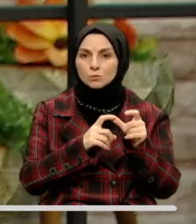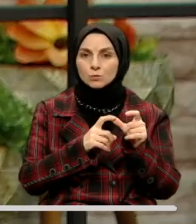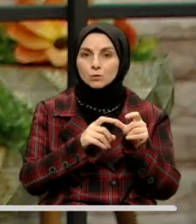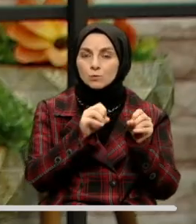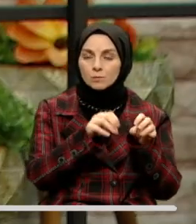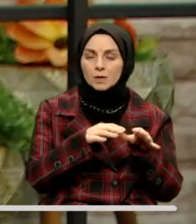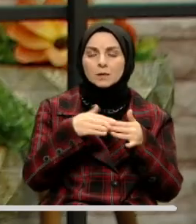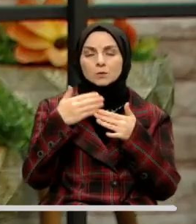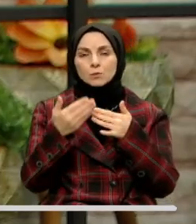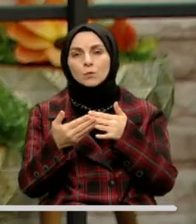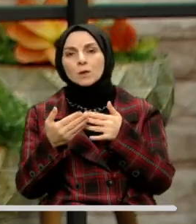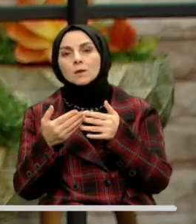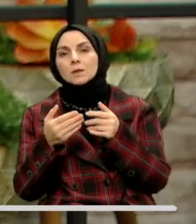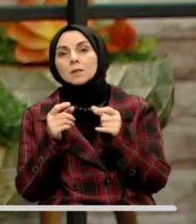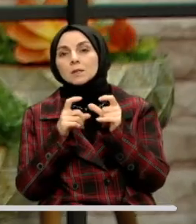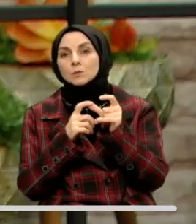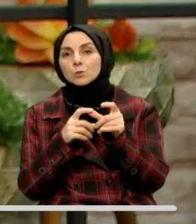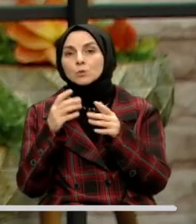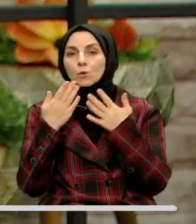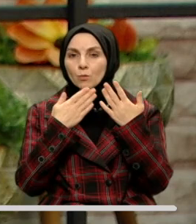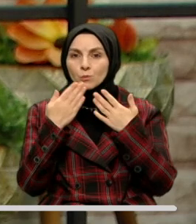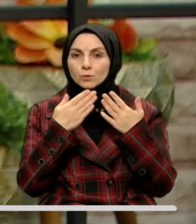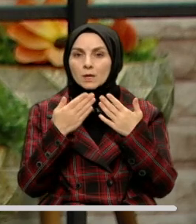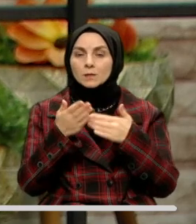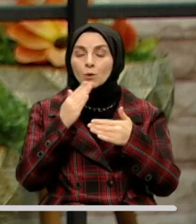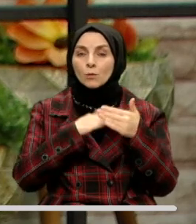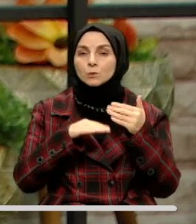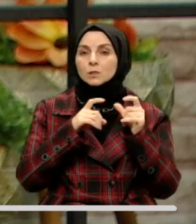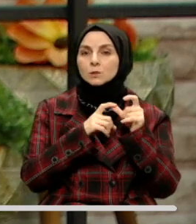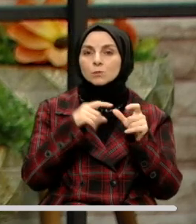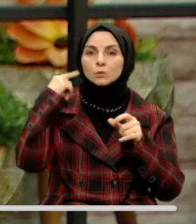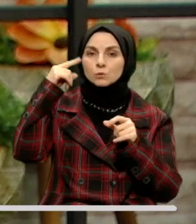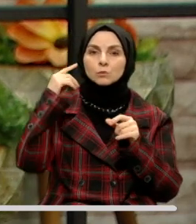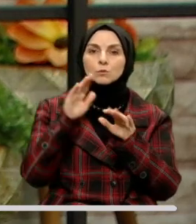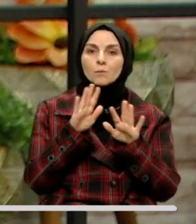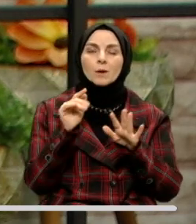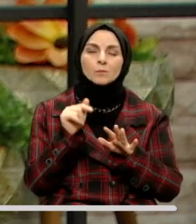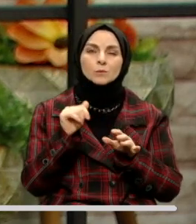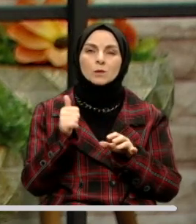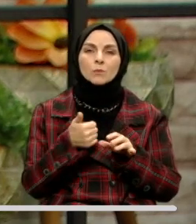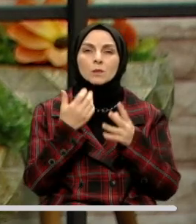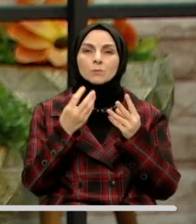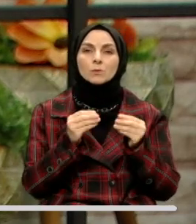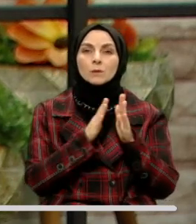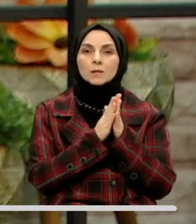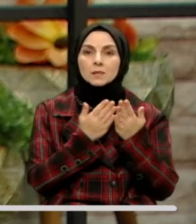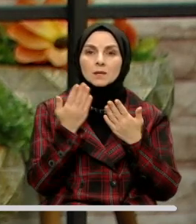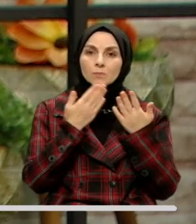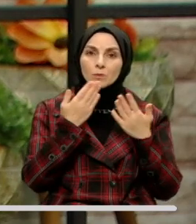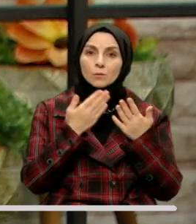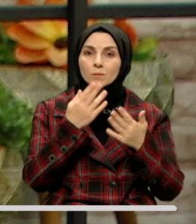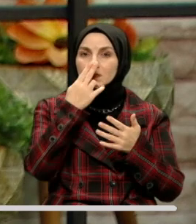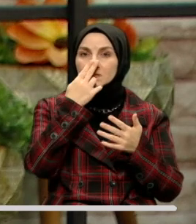okumak. Burada aslında kitap okuma alışkanlığına da belki de dem vurmak lazım. Düzenli kitap